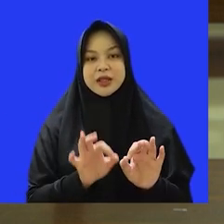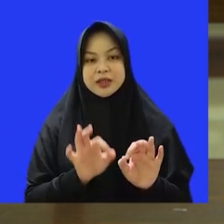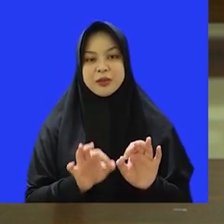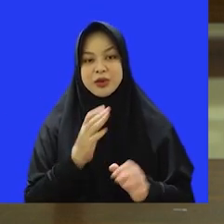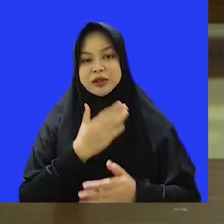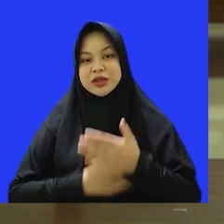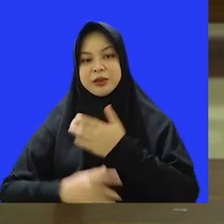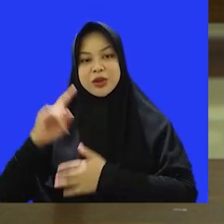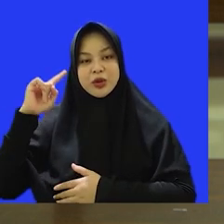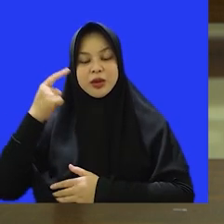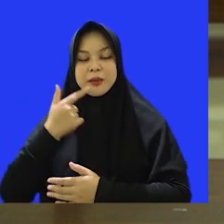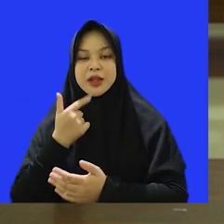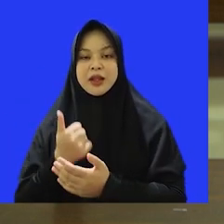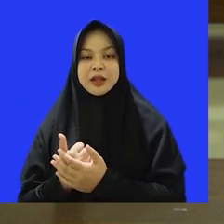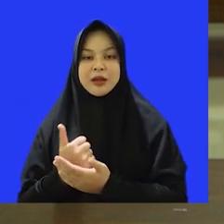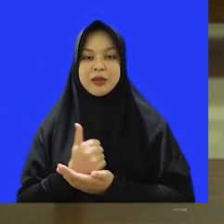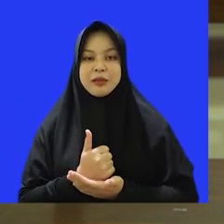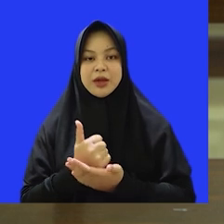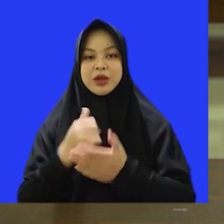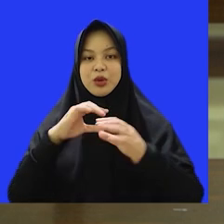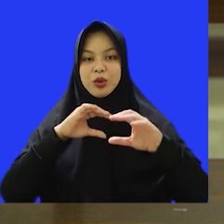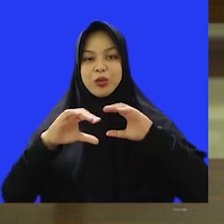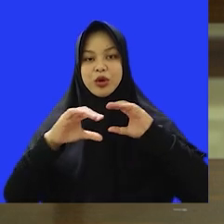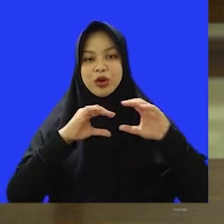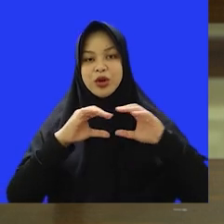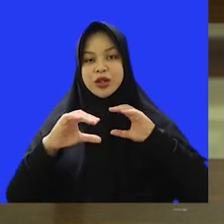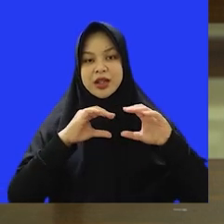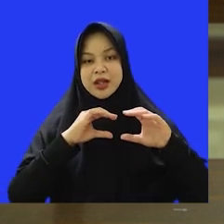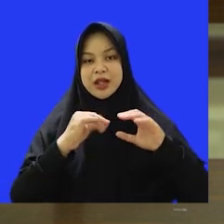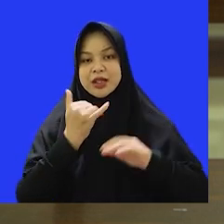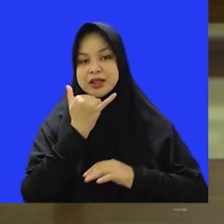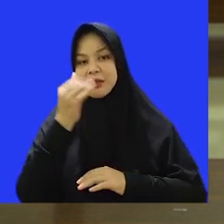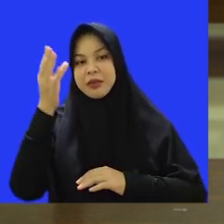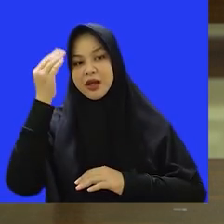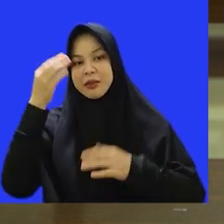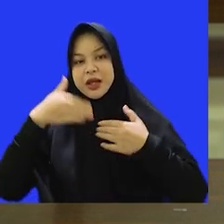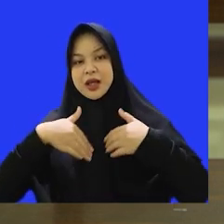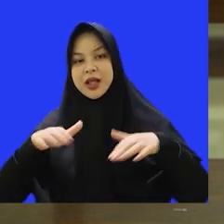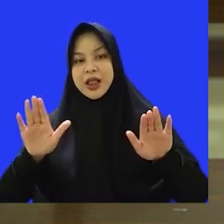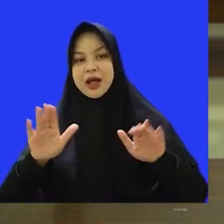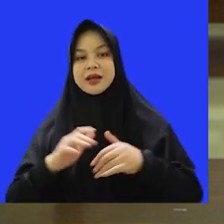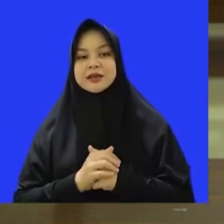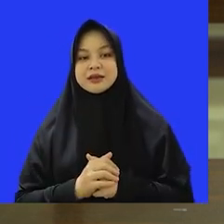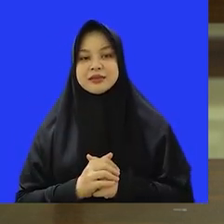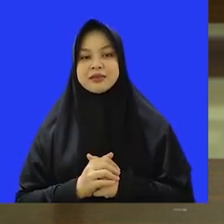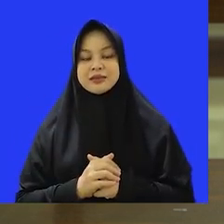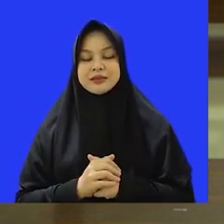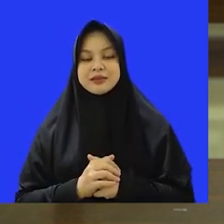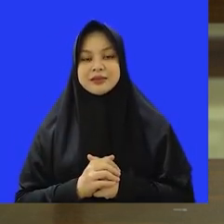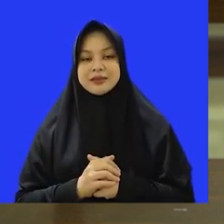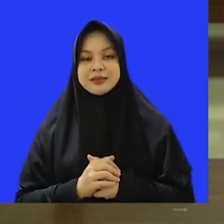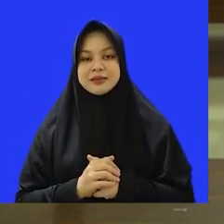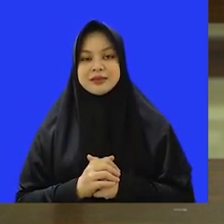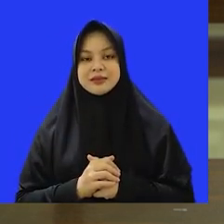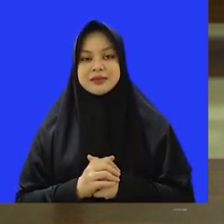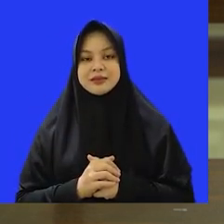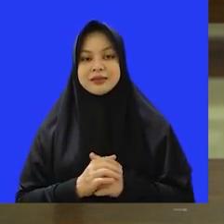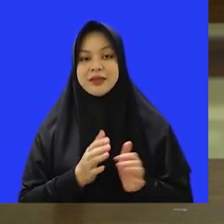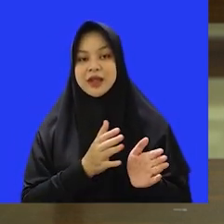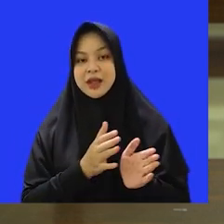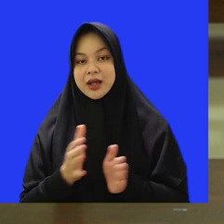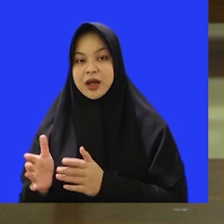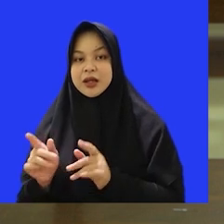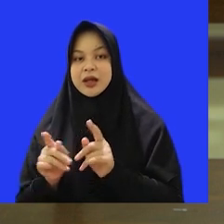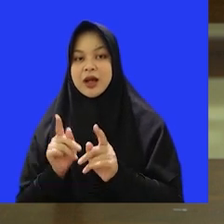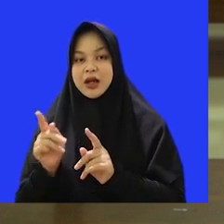bagi disabilitas tuli penting untuk membantu berkomunikasi dan menghilangkan kesalahpahaman yang disampaikan oleh disabilitas